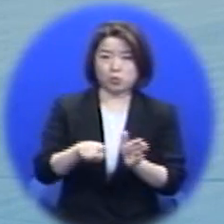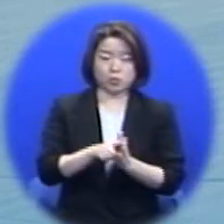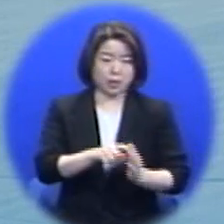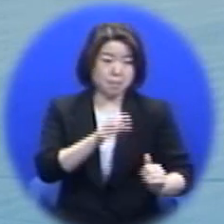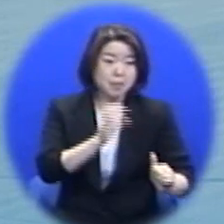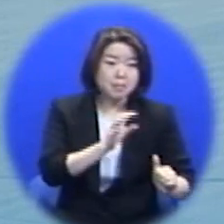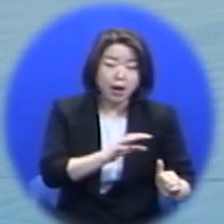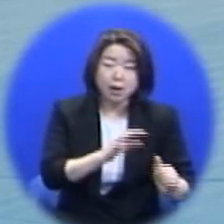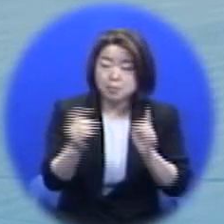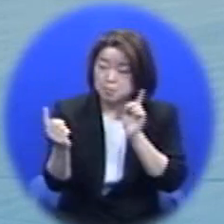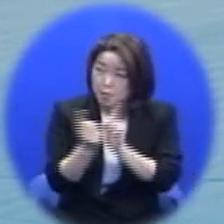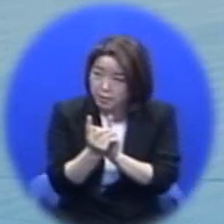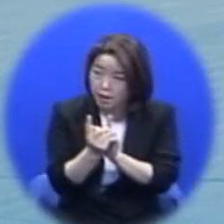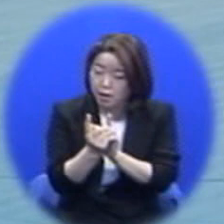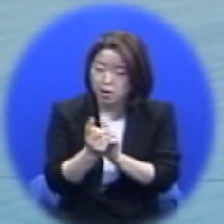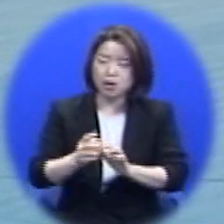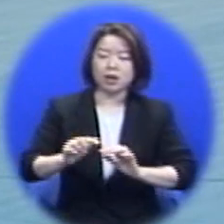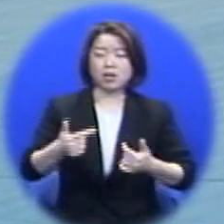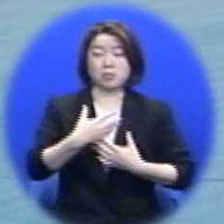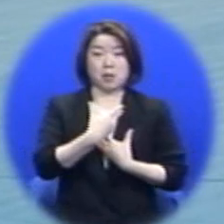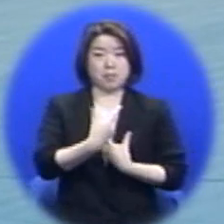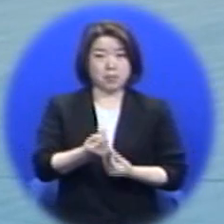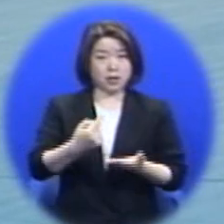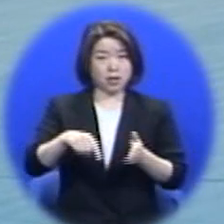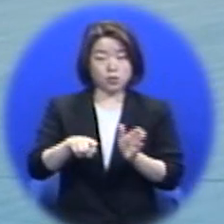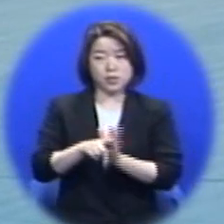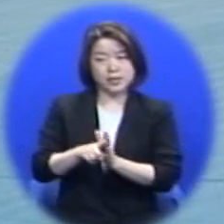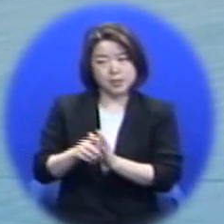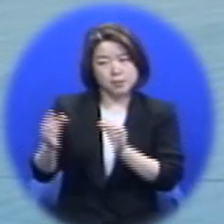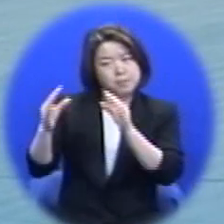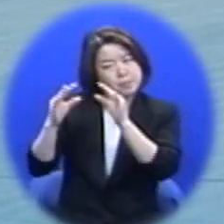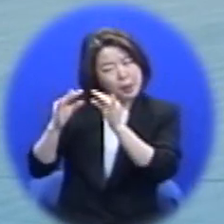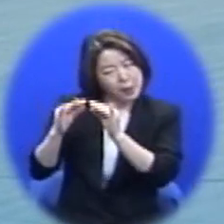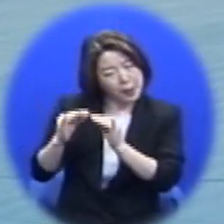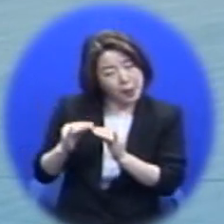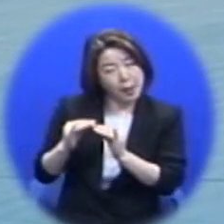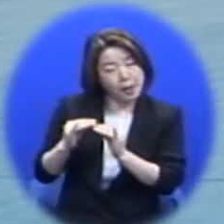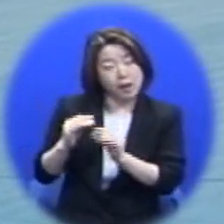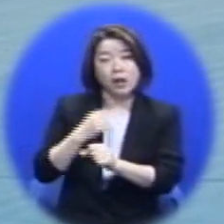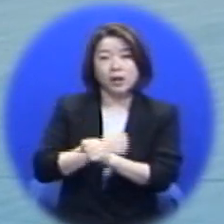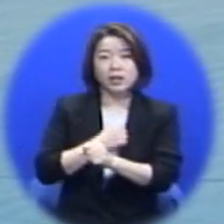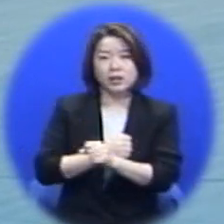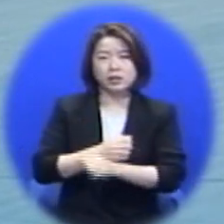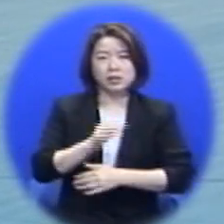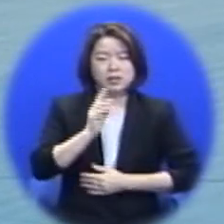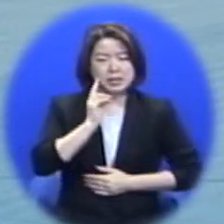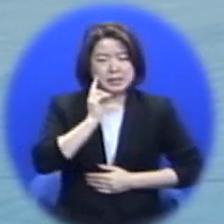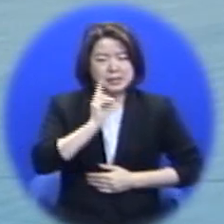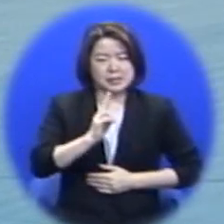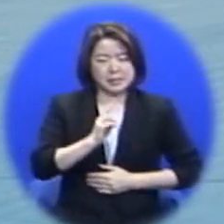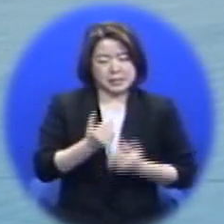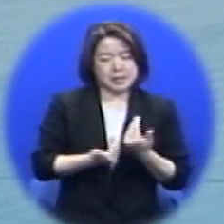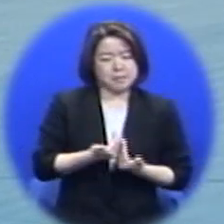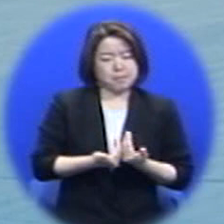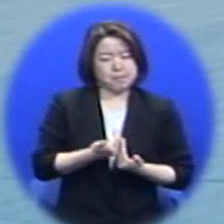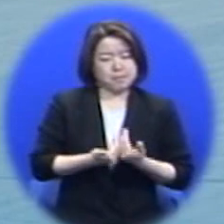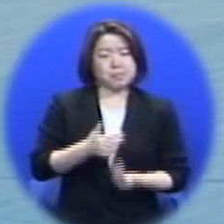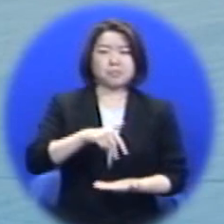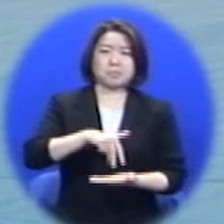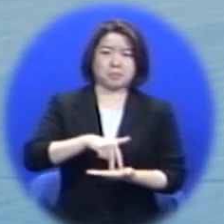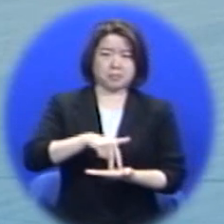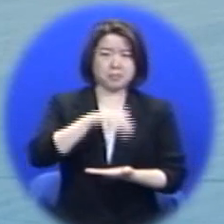되느냐 아니면 평안을 위해서 타협을 해야 되느냐 하는 아주 심각한 기로에 서